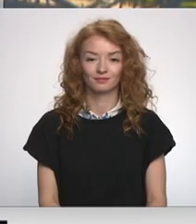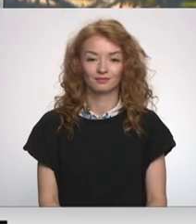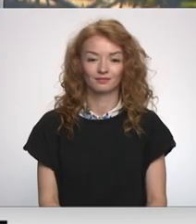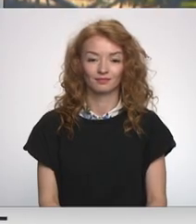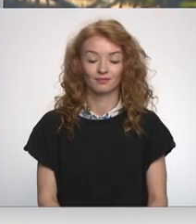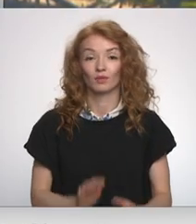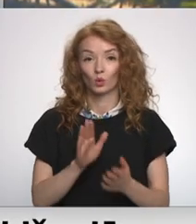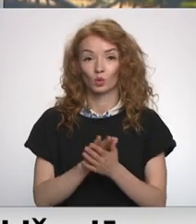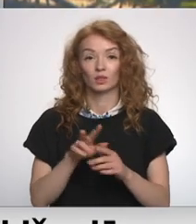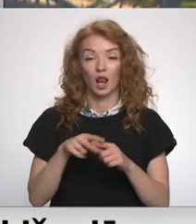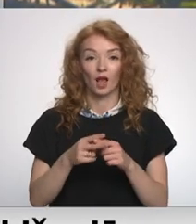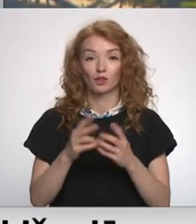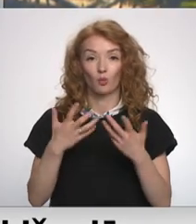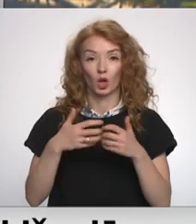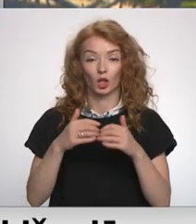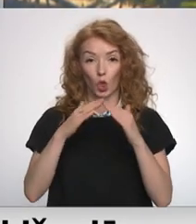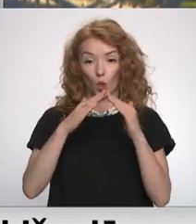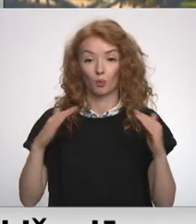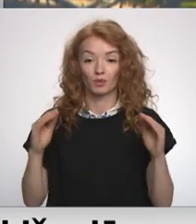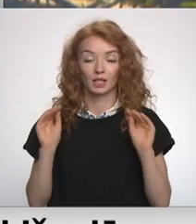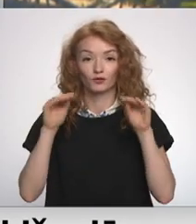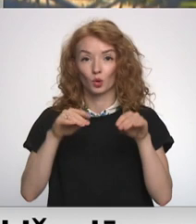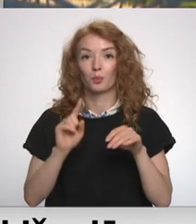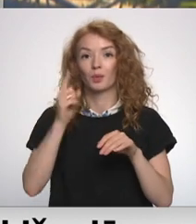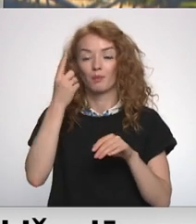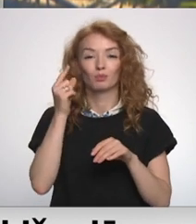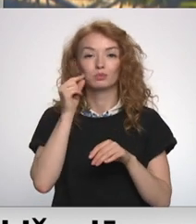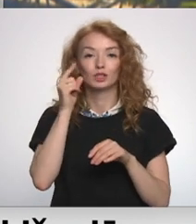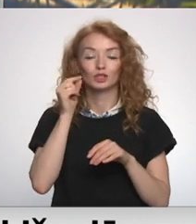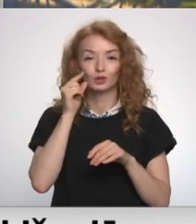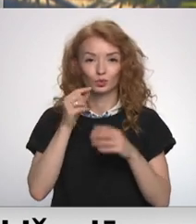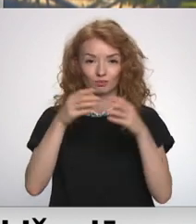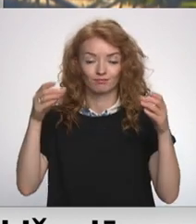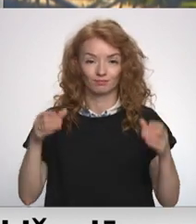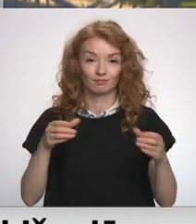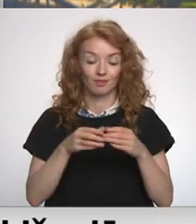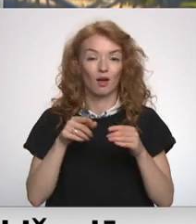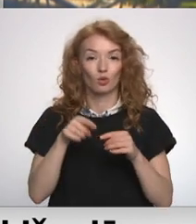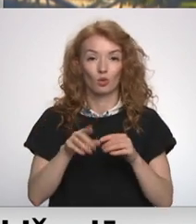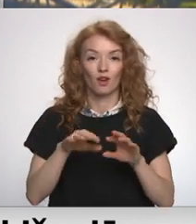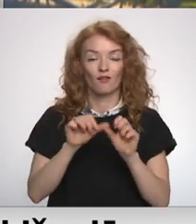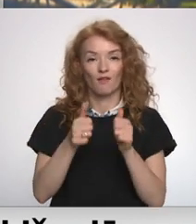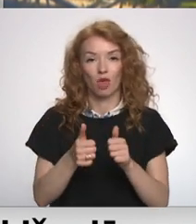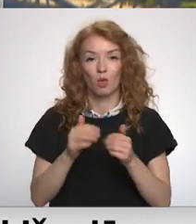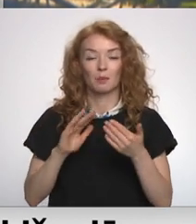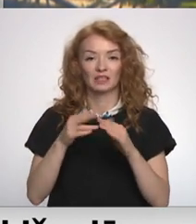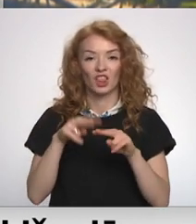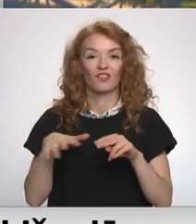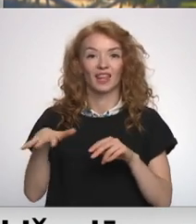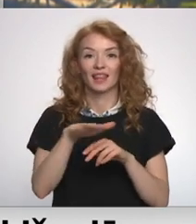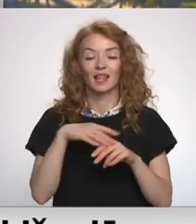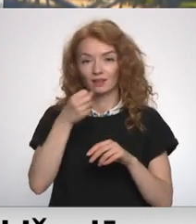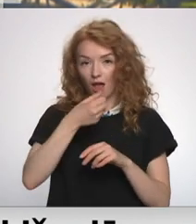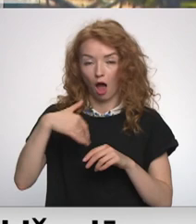Uz Jelgavas poliklīnikas jumta izvietotas pirmās bišu saimes, tādējādi veidojot urbāno pilsētvidas dārzu,